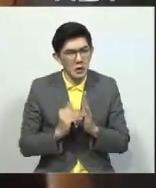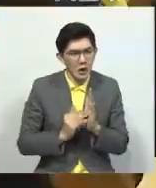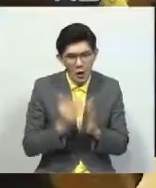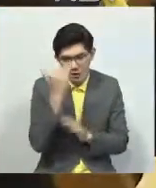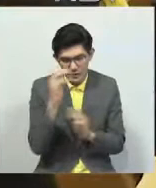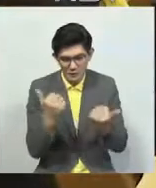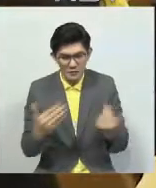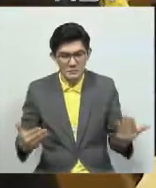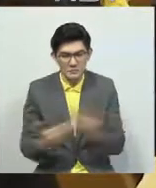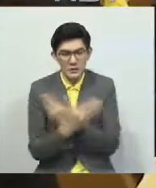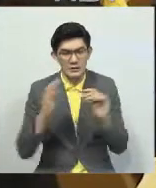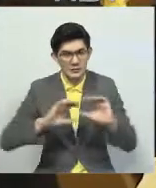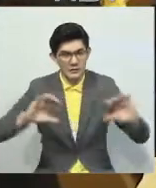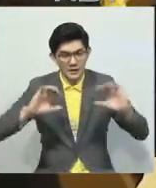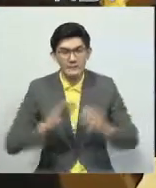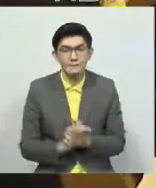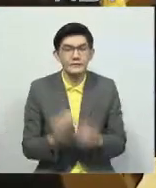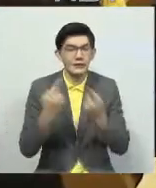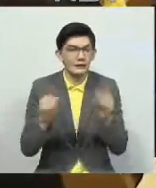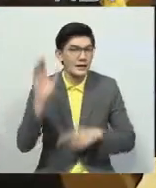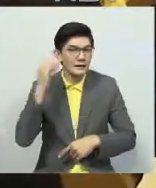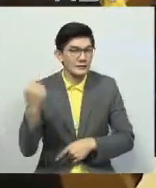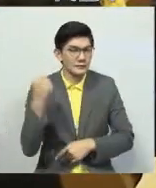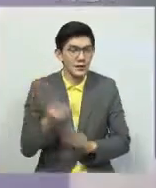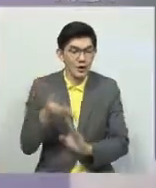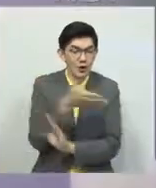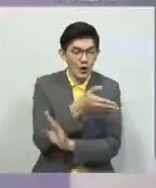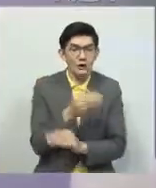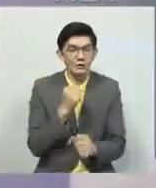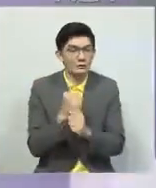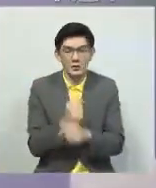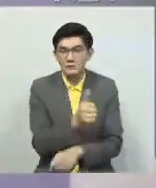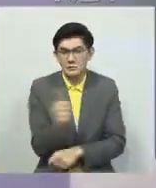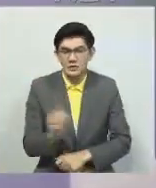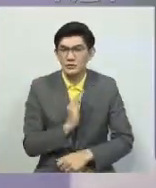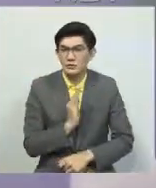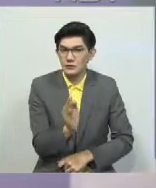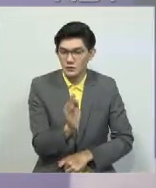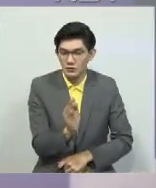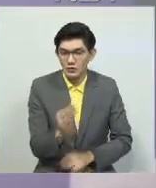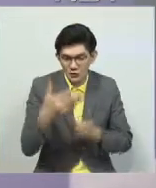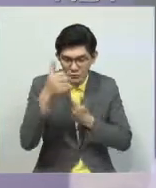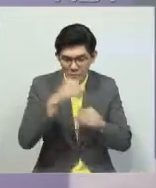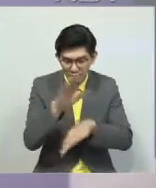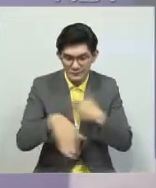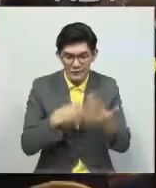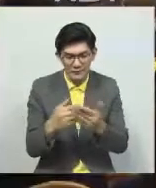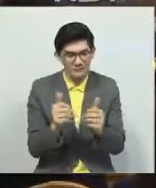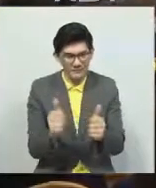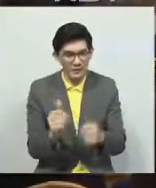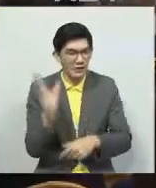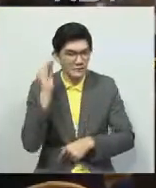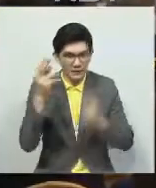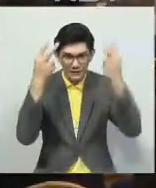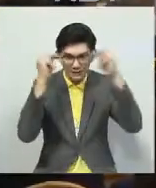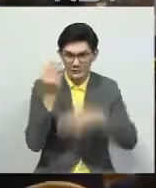ะอยู่ในช่วงเวลาแห่งการเปลี่ยนผ่านแต่ก็มั่นใจว่าที่ผ่านมาได้ทำทุกอย่างด้วยความซื่อสัตย์และเอาใจใส่ทุกคนแล้วไป